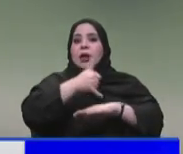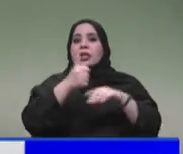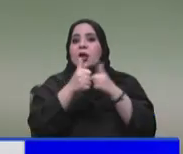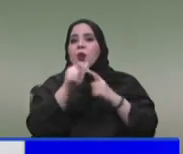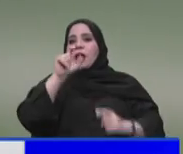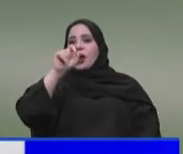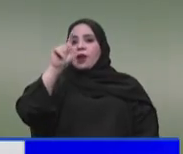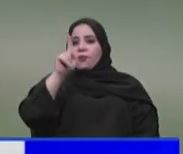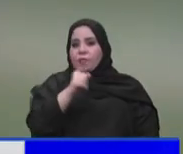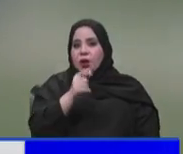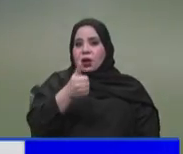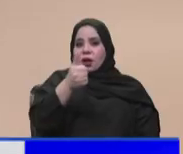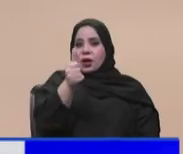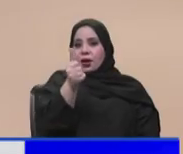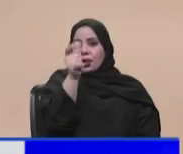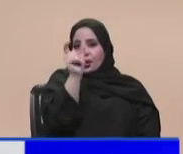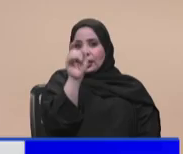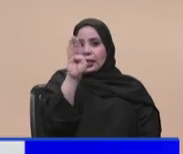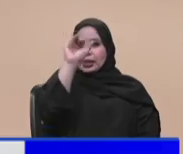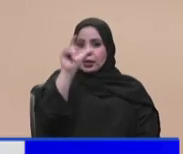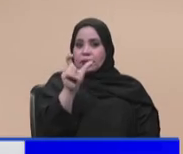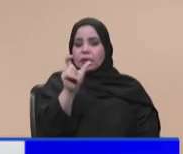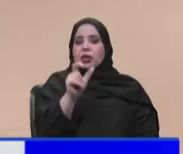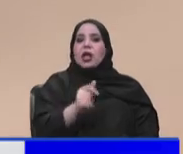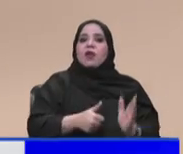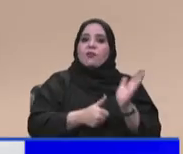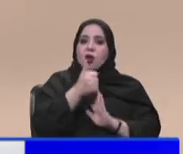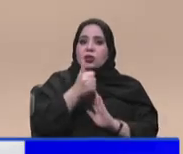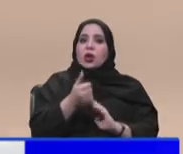بينيتيز بسباق 160 كيلومتر، واستطاع